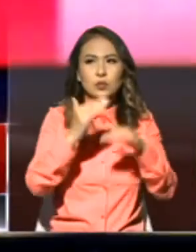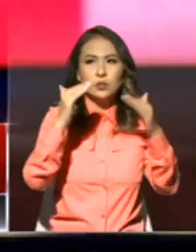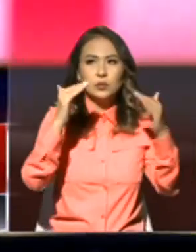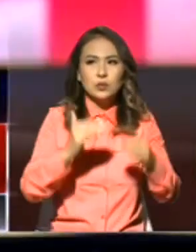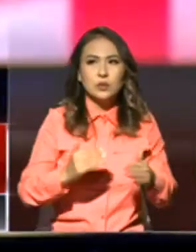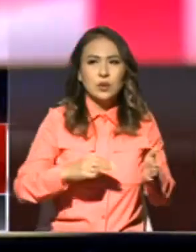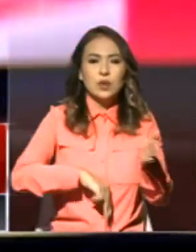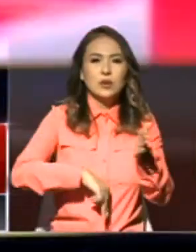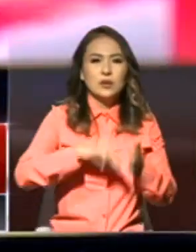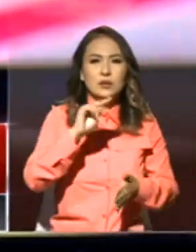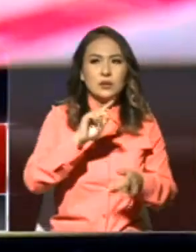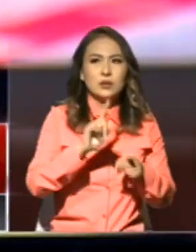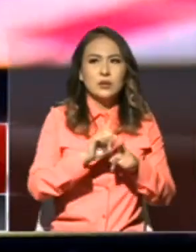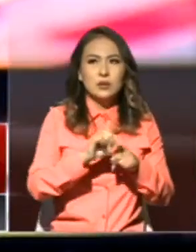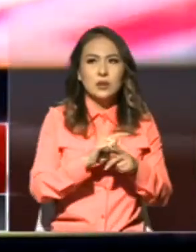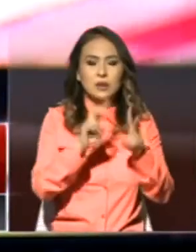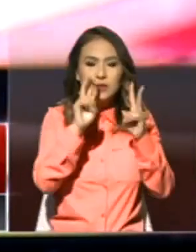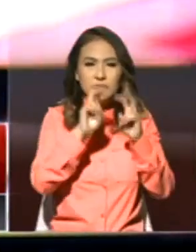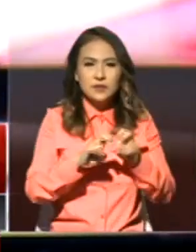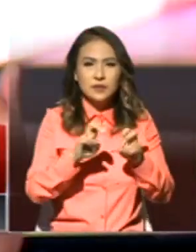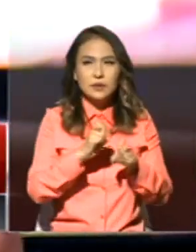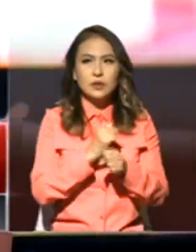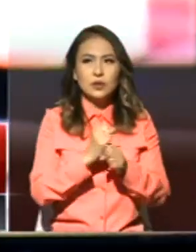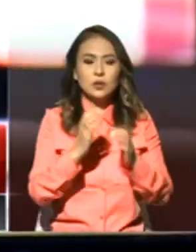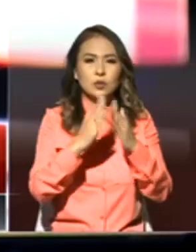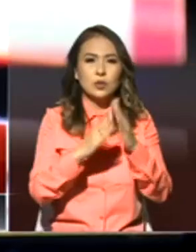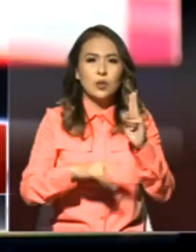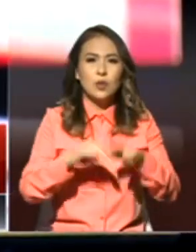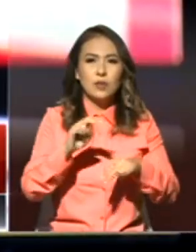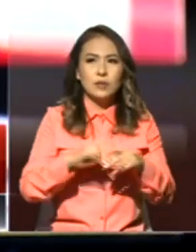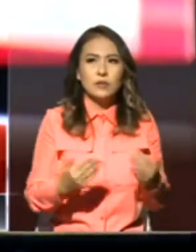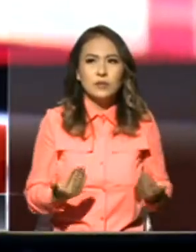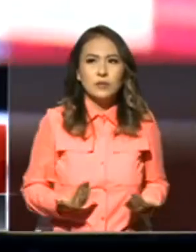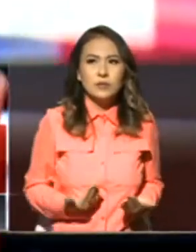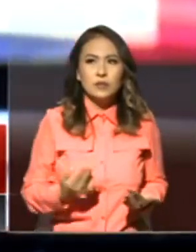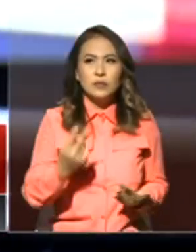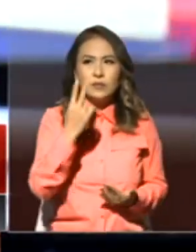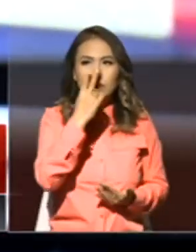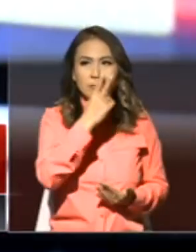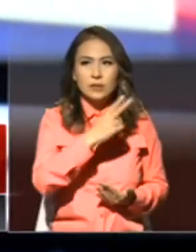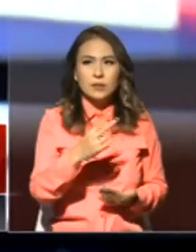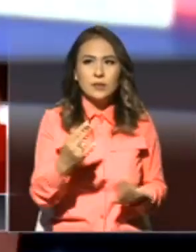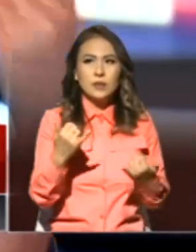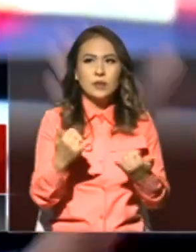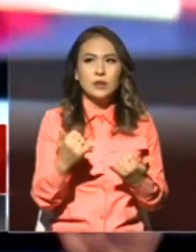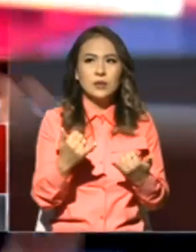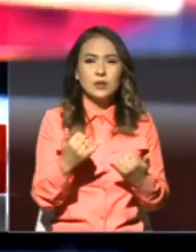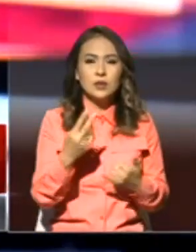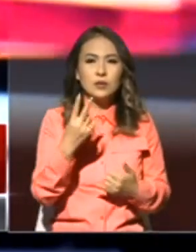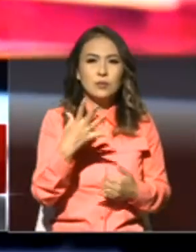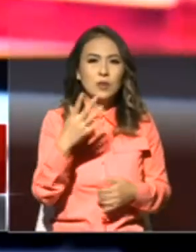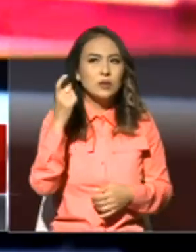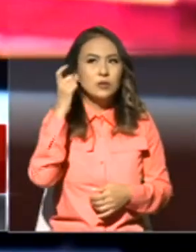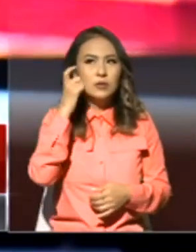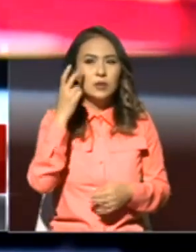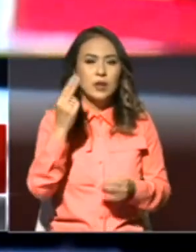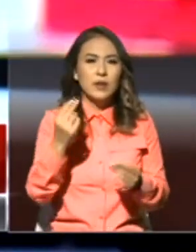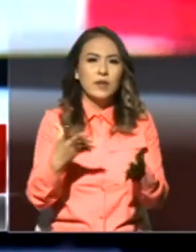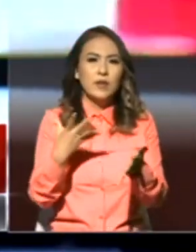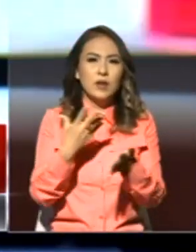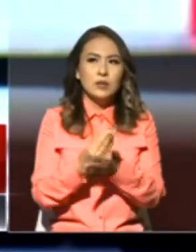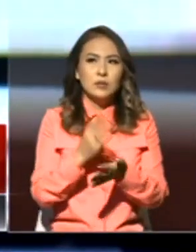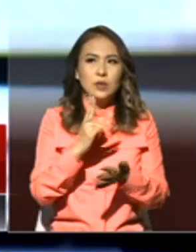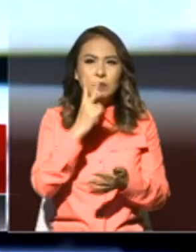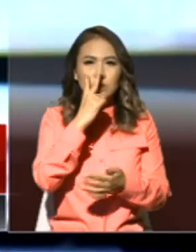алған адамдардың арасын зерттеу жасаған кезде оқсылердің тұрып жатқан үйлерін қарасаңыздар, сіздер оның қазіргі дейін 25 жылдығын ақша төлейді.